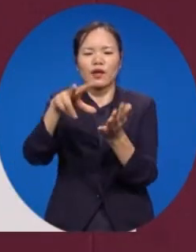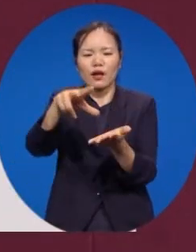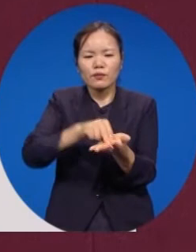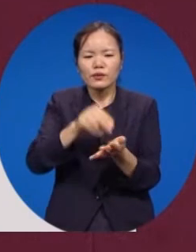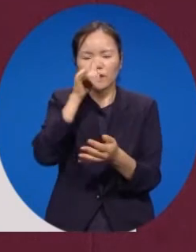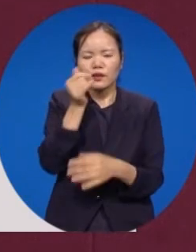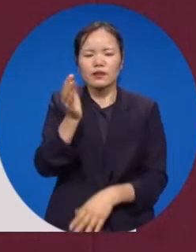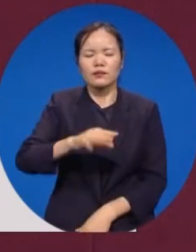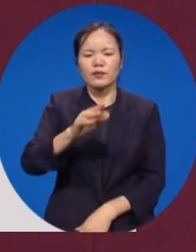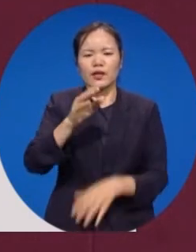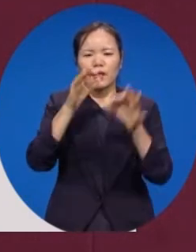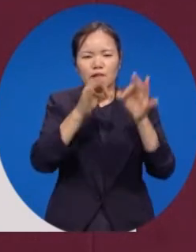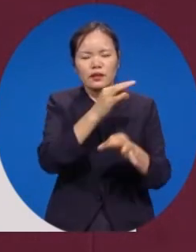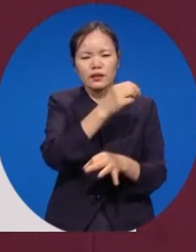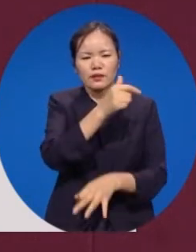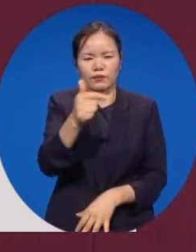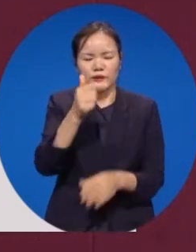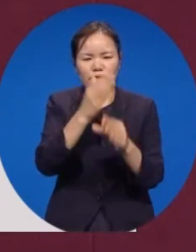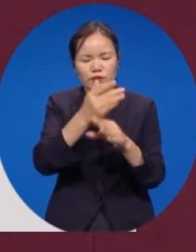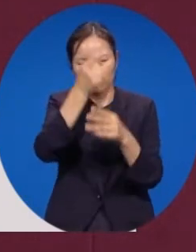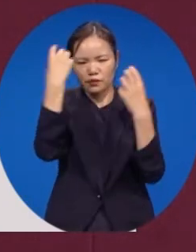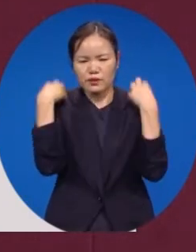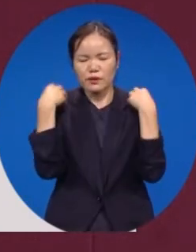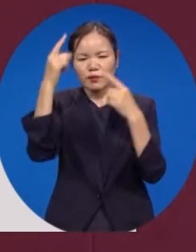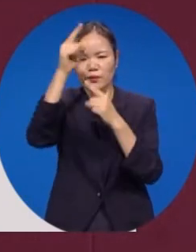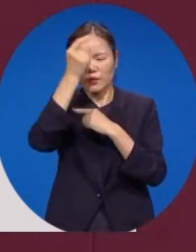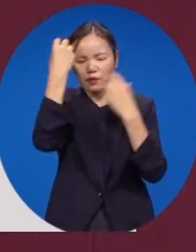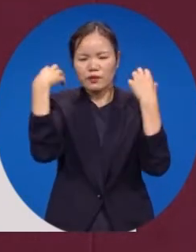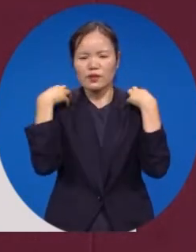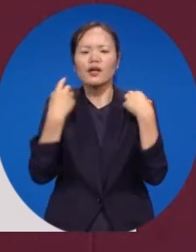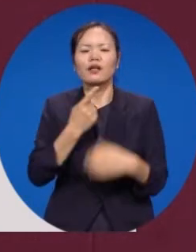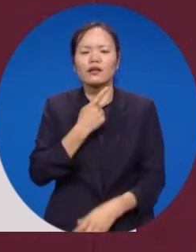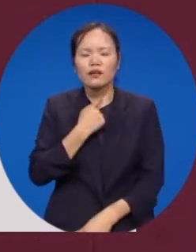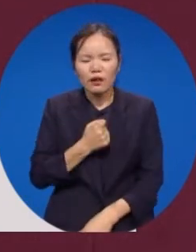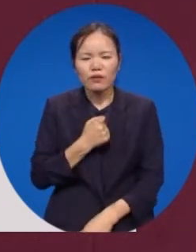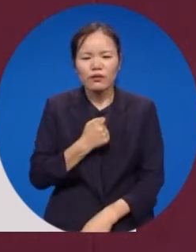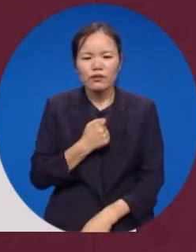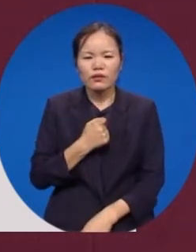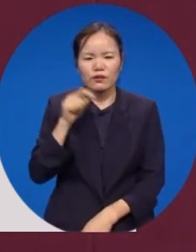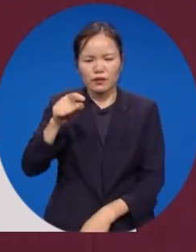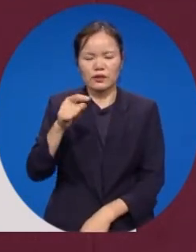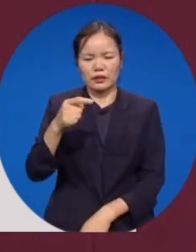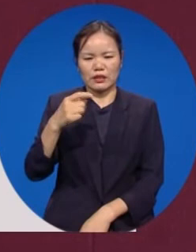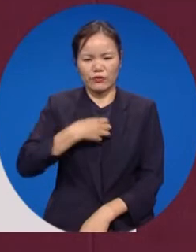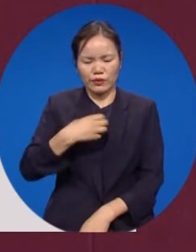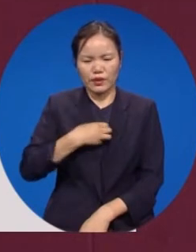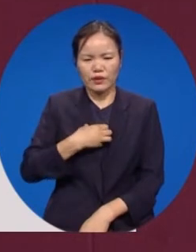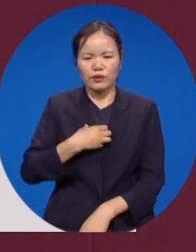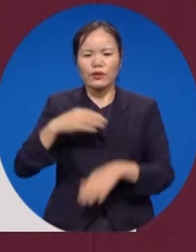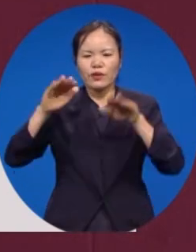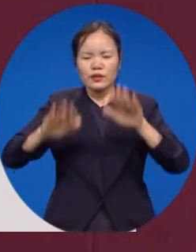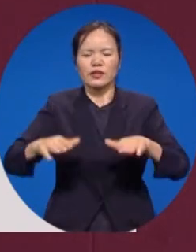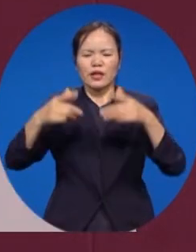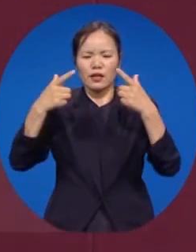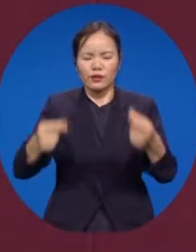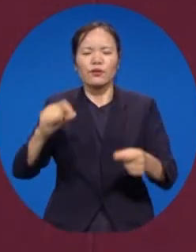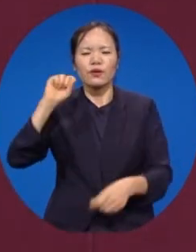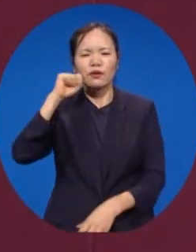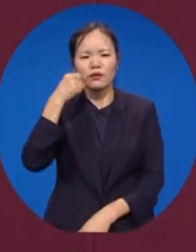정부, 이명박 정부가 겪었던 위기도 이번 국난 못지않은 미정유의